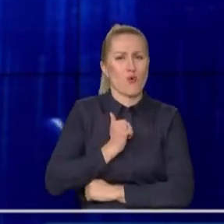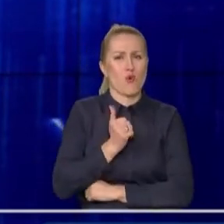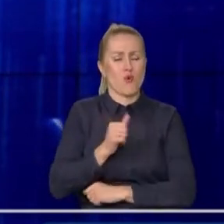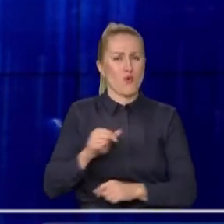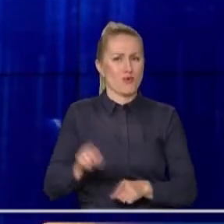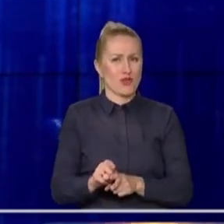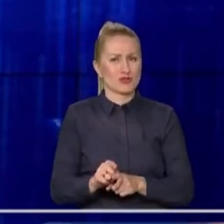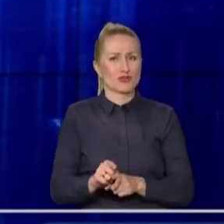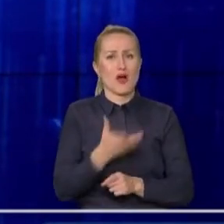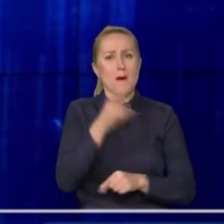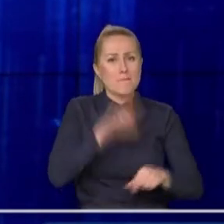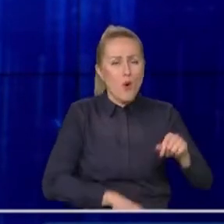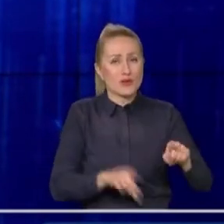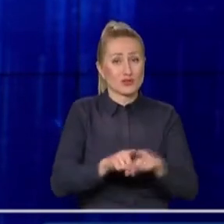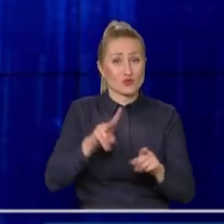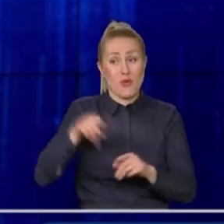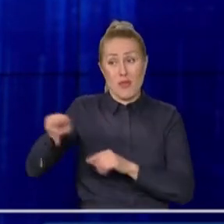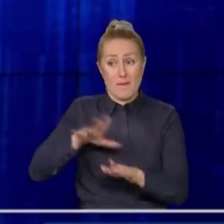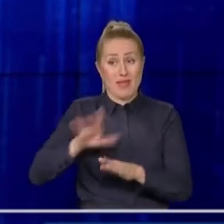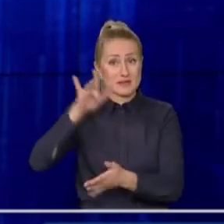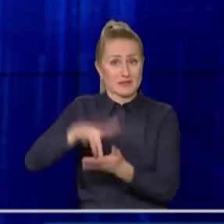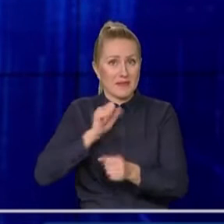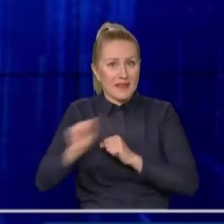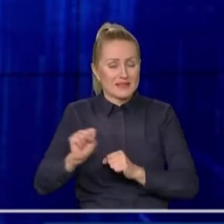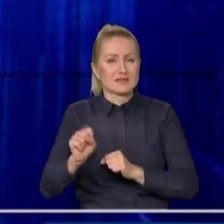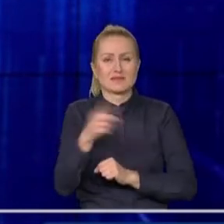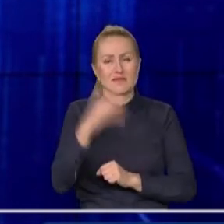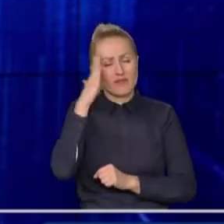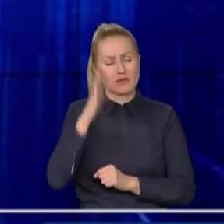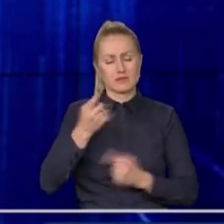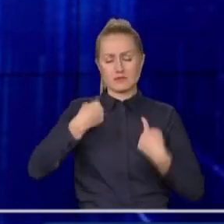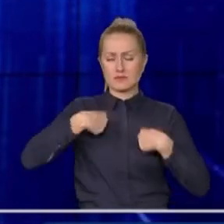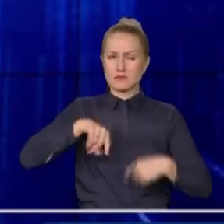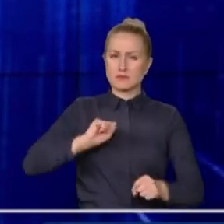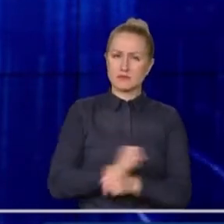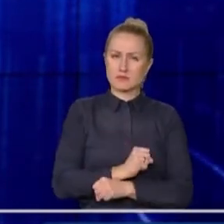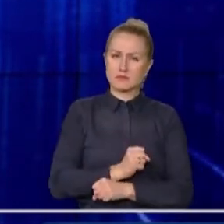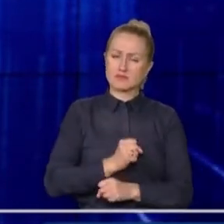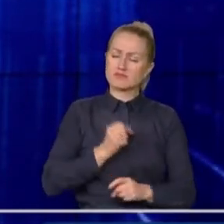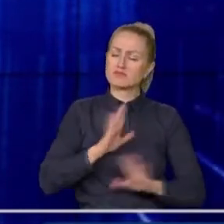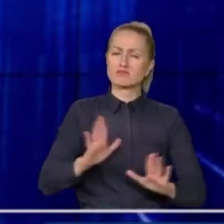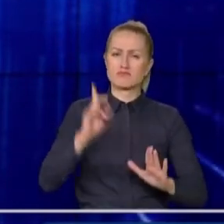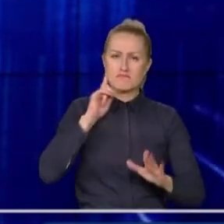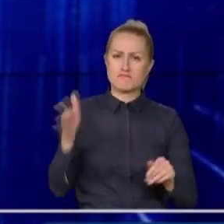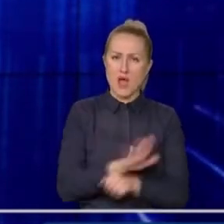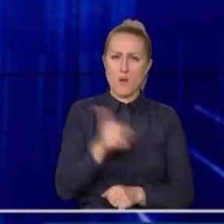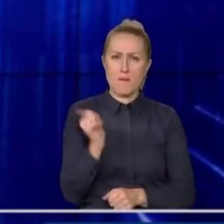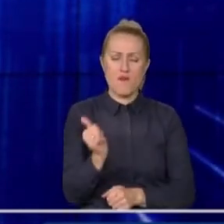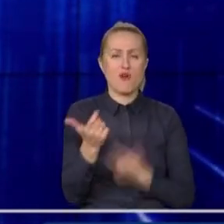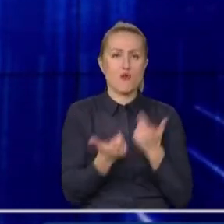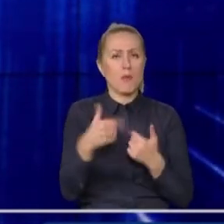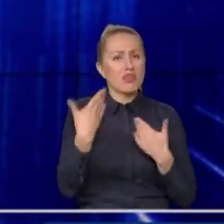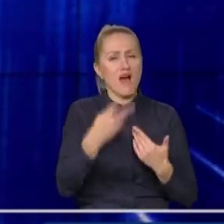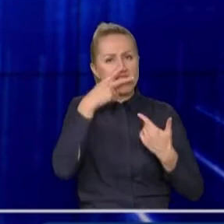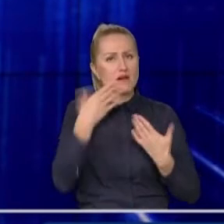Wojska Polskiego, policjantom, którzy są tam na granicy, za ich zimną krew, za profesjonalizm, za oddanie naprawdę